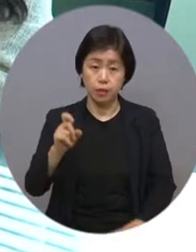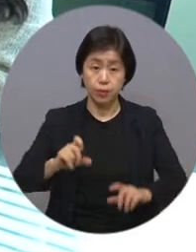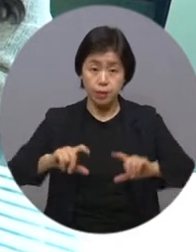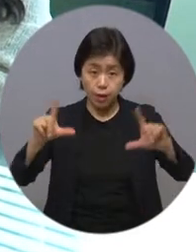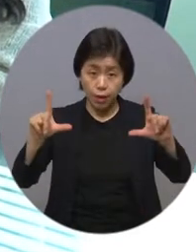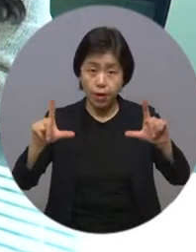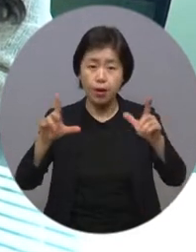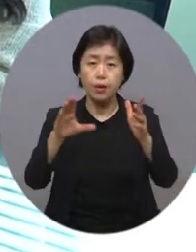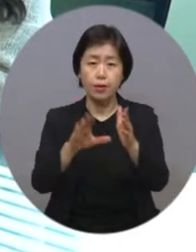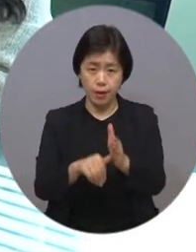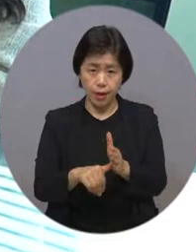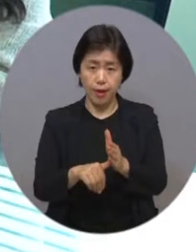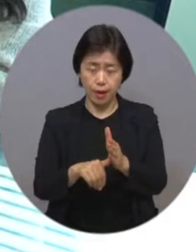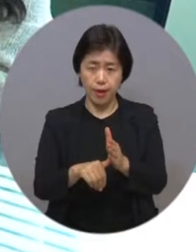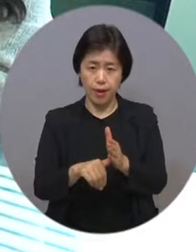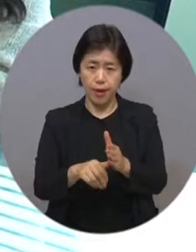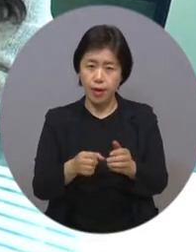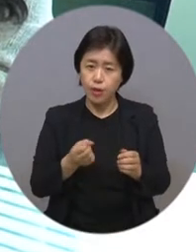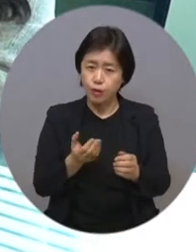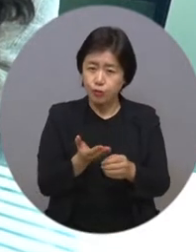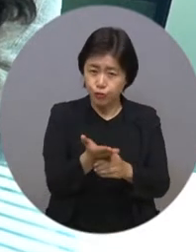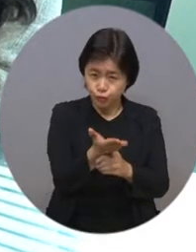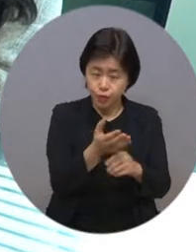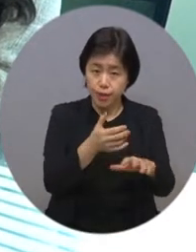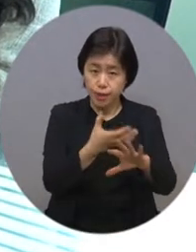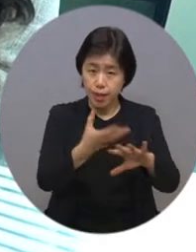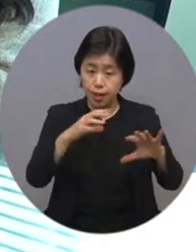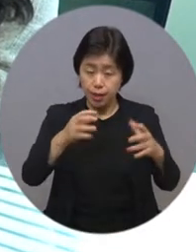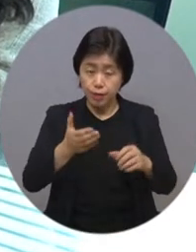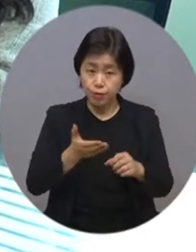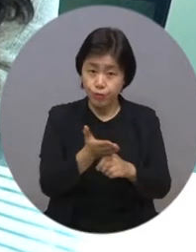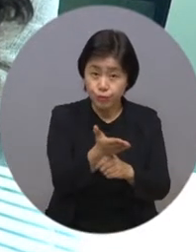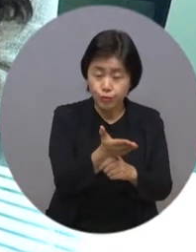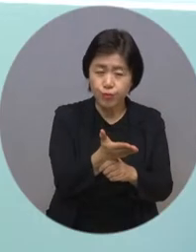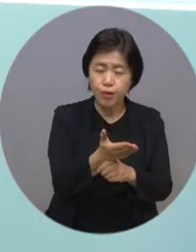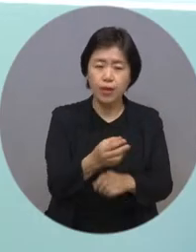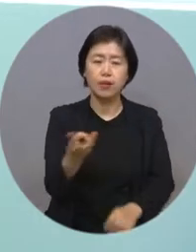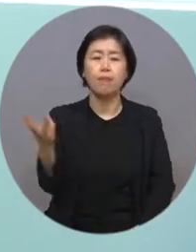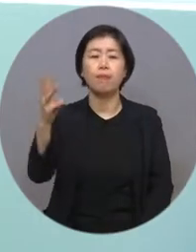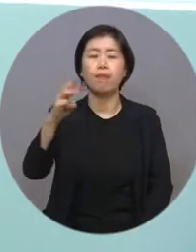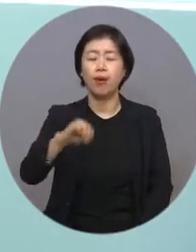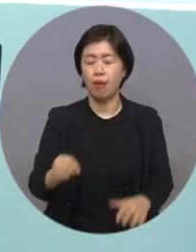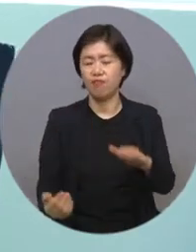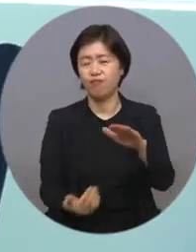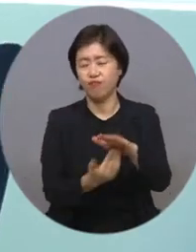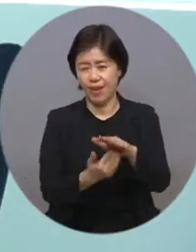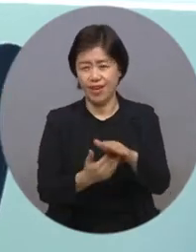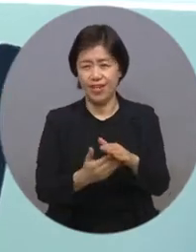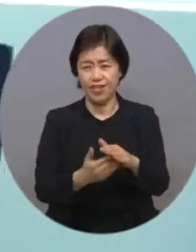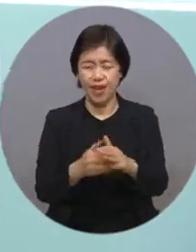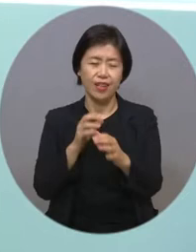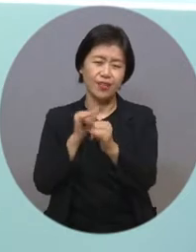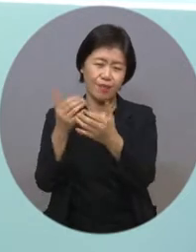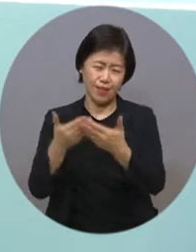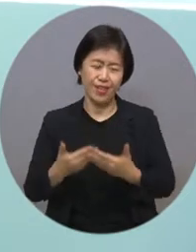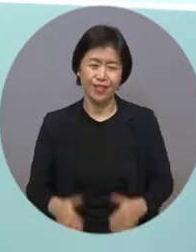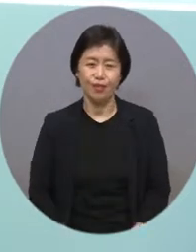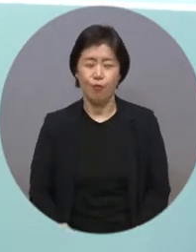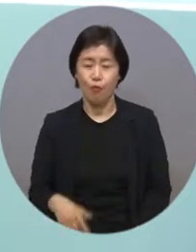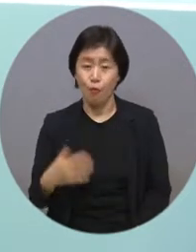수출 네. 3억불도 달성을 해서요. 이제 표창을 좀 받은 적이 있습니다. 너무 대단하신 의지력이